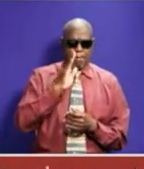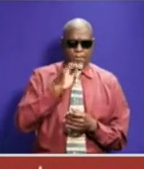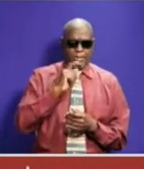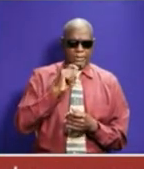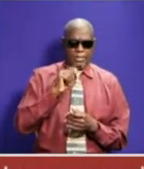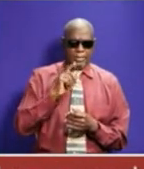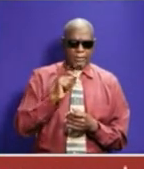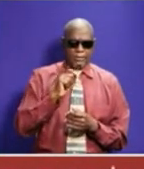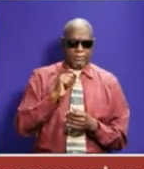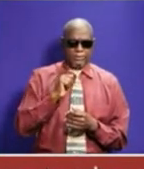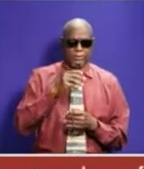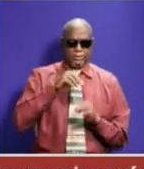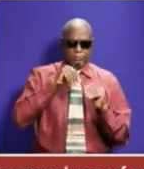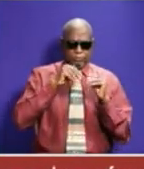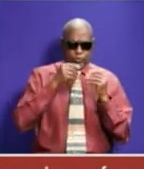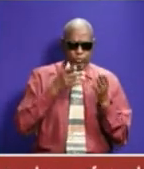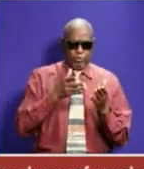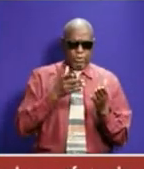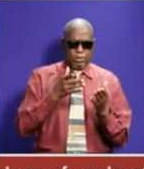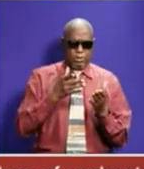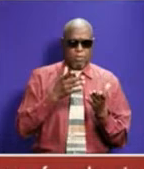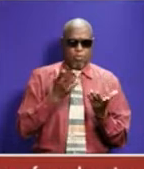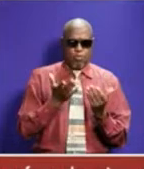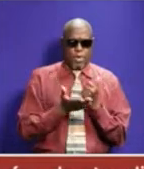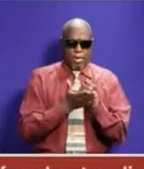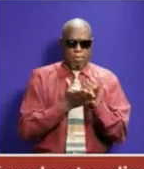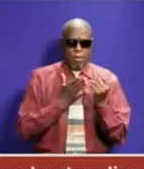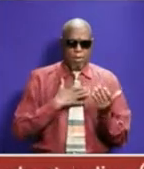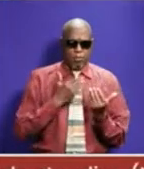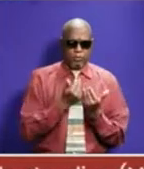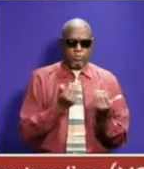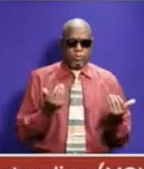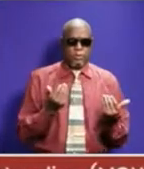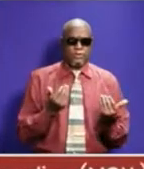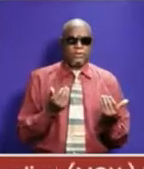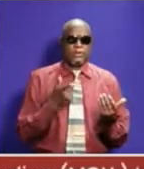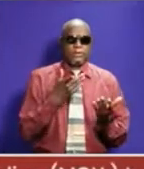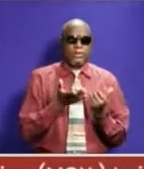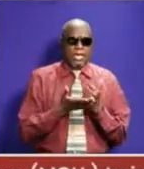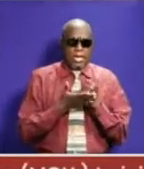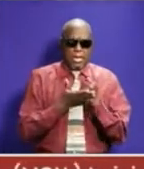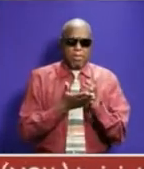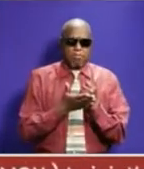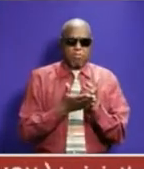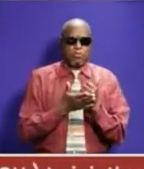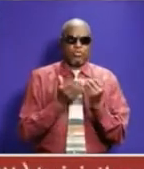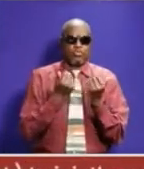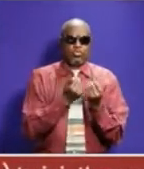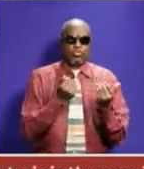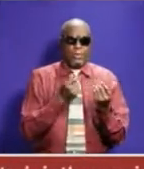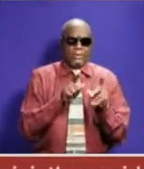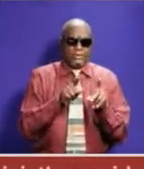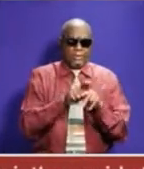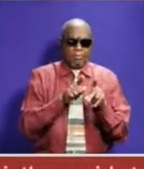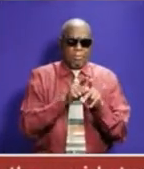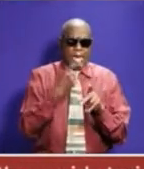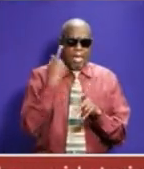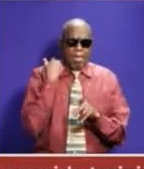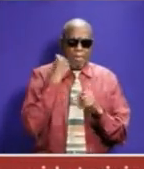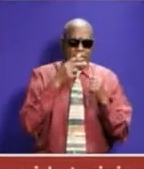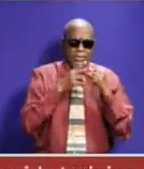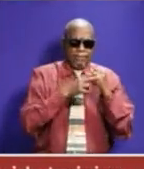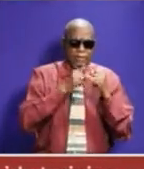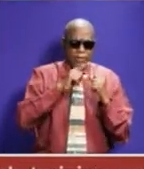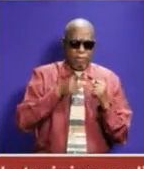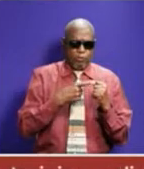tutaweza kuulicha watoto wa kids. Ile iko hapa tunaweza kusaidia kama watoto 7,000. Na najua hiyo unga wakipata